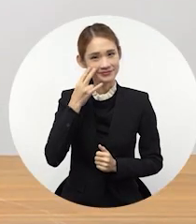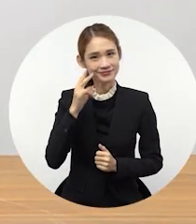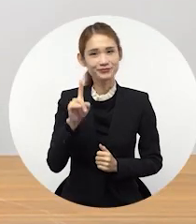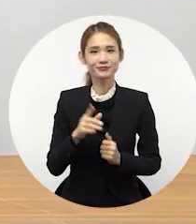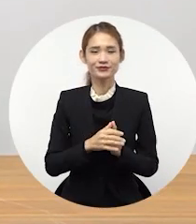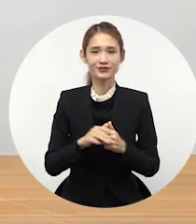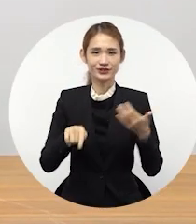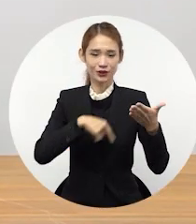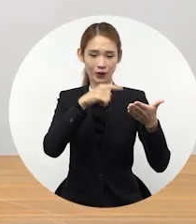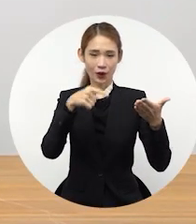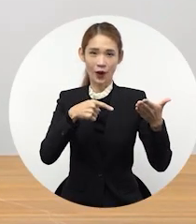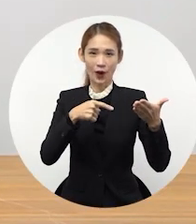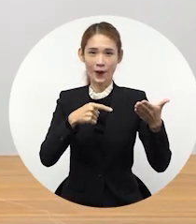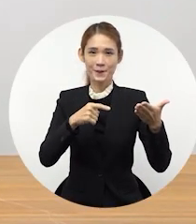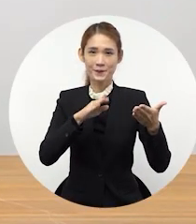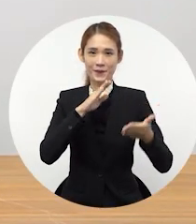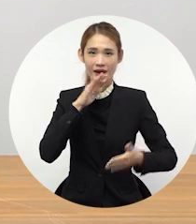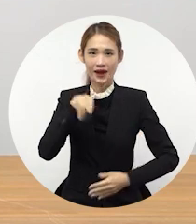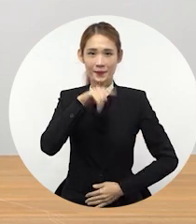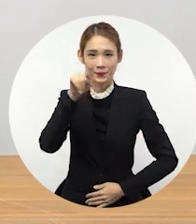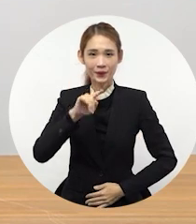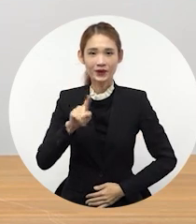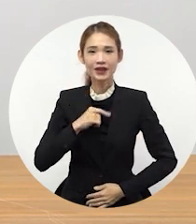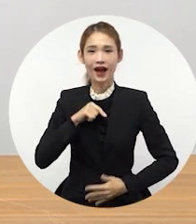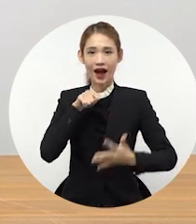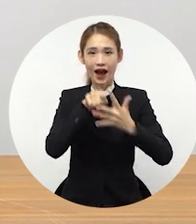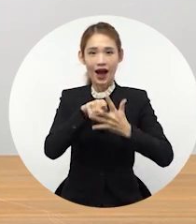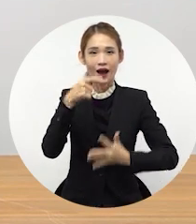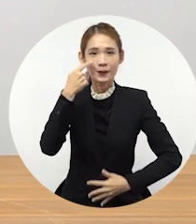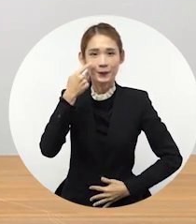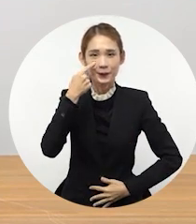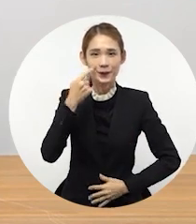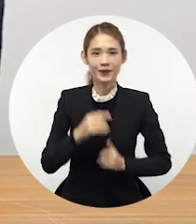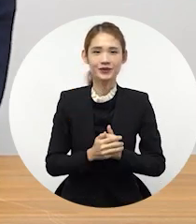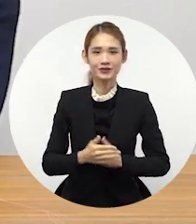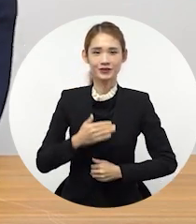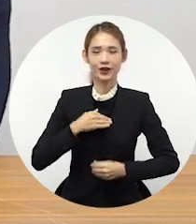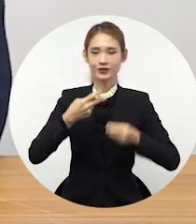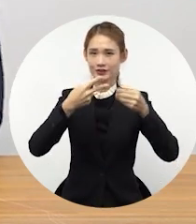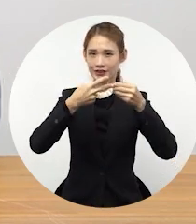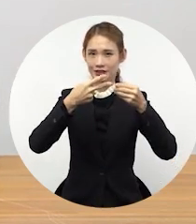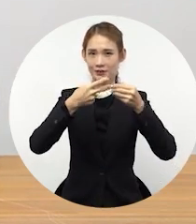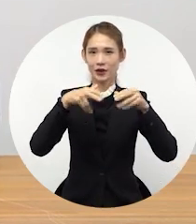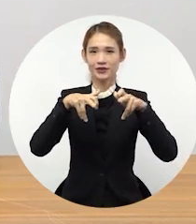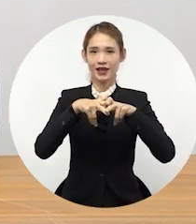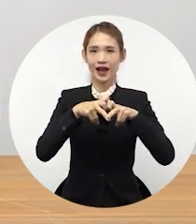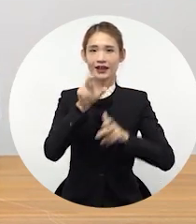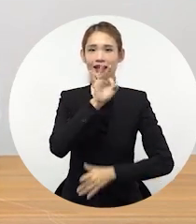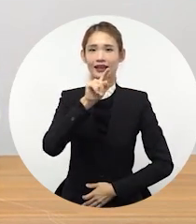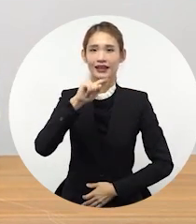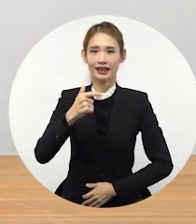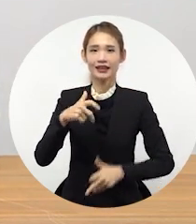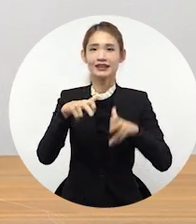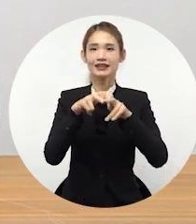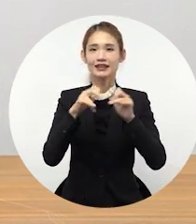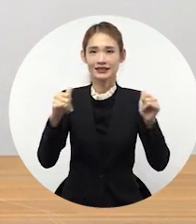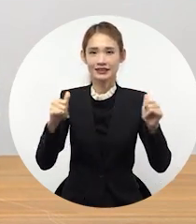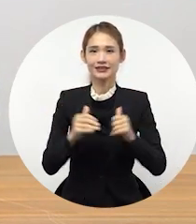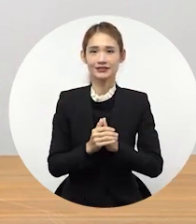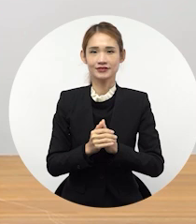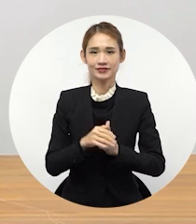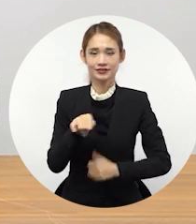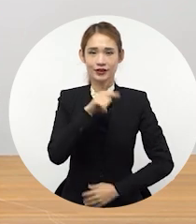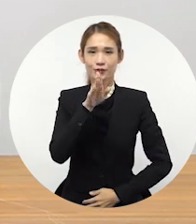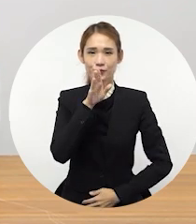네. 네. 정답은 제가 한번 맞춰봐도 되나요? 현학 씨? 네, 맞춰 보세요. 저는 2번 장애인이 옳은 표현인